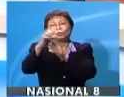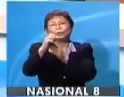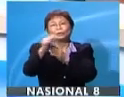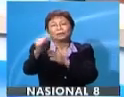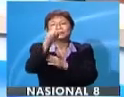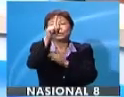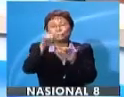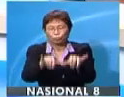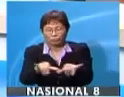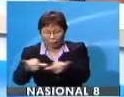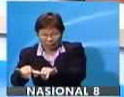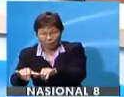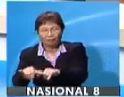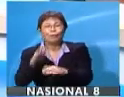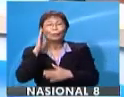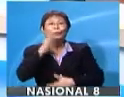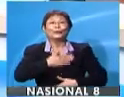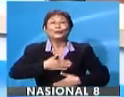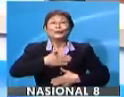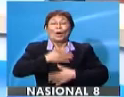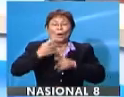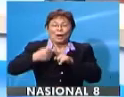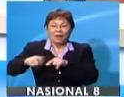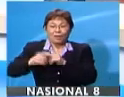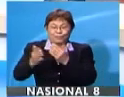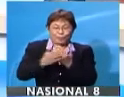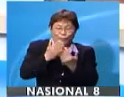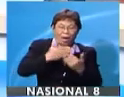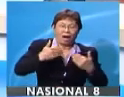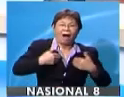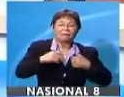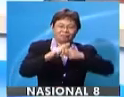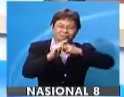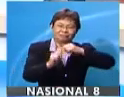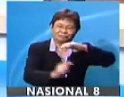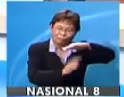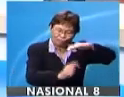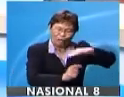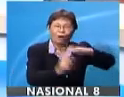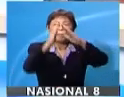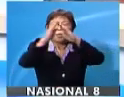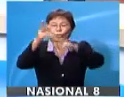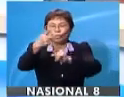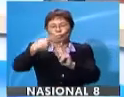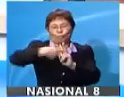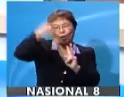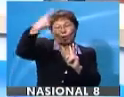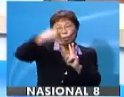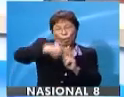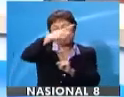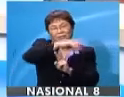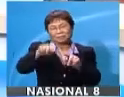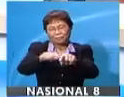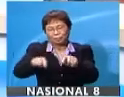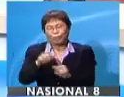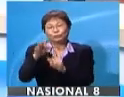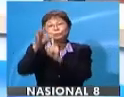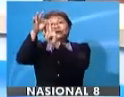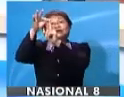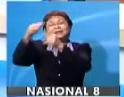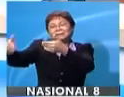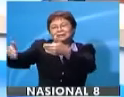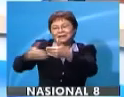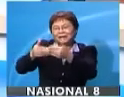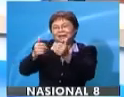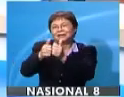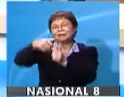sekaki. Mereka juga bakal menikmati pelbagai kemudahan termasuk taska pondok pengawal selain kedudukannya yang strategik iaitu